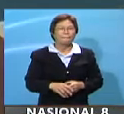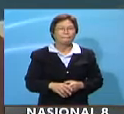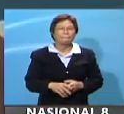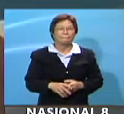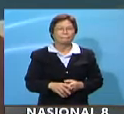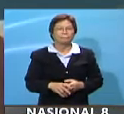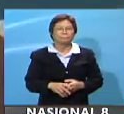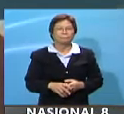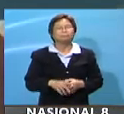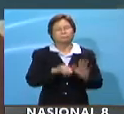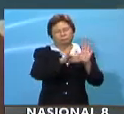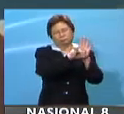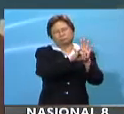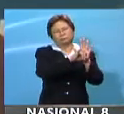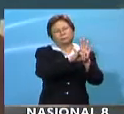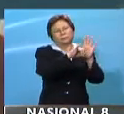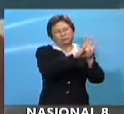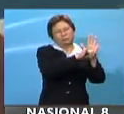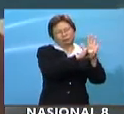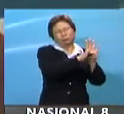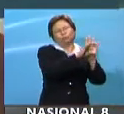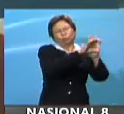sebagai idola pada penduduk di Kampung Uli